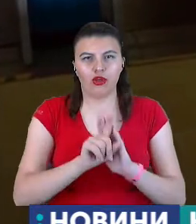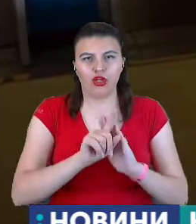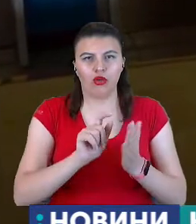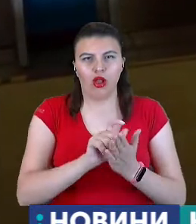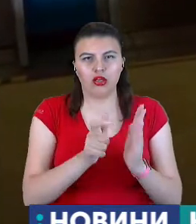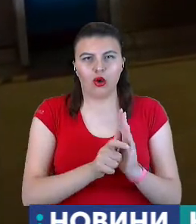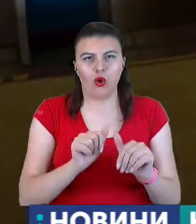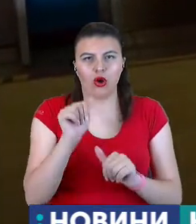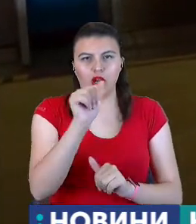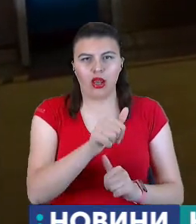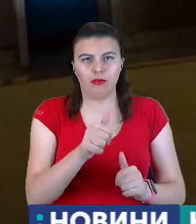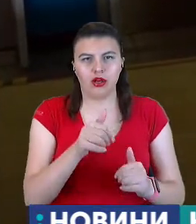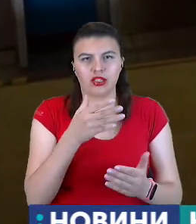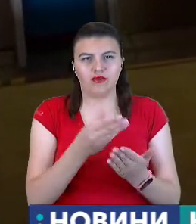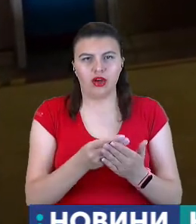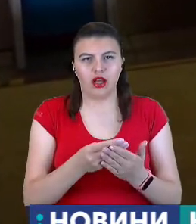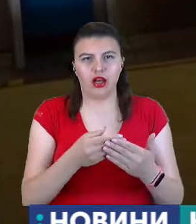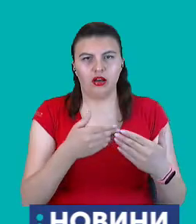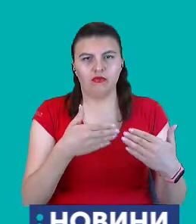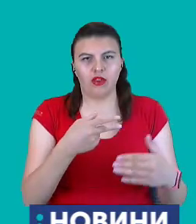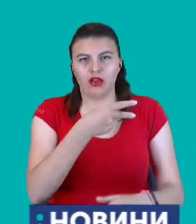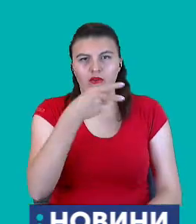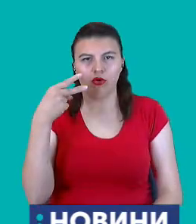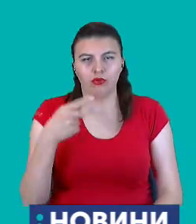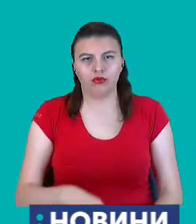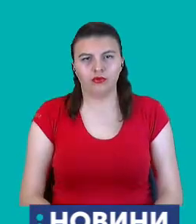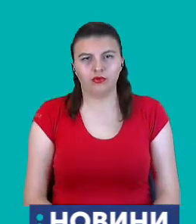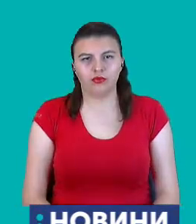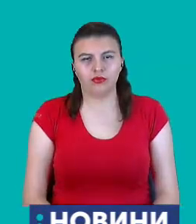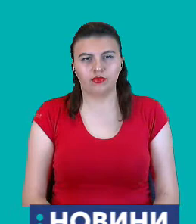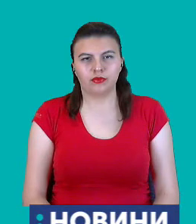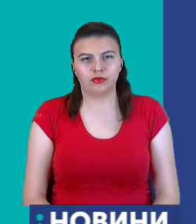них своя рекреація на другому поверху.